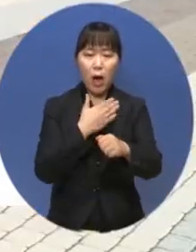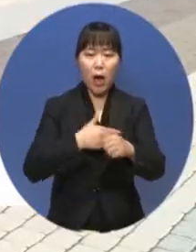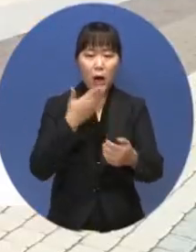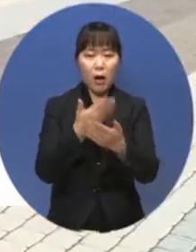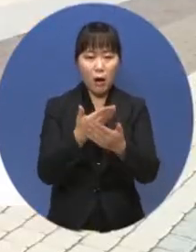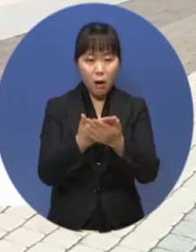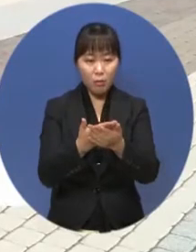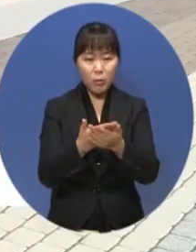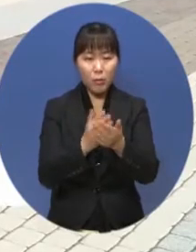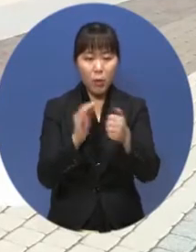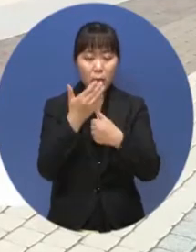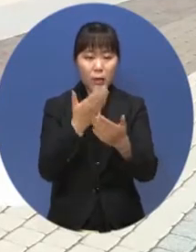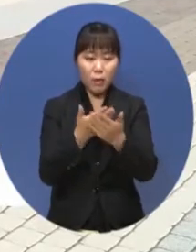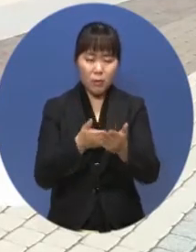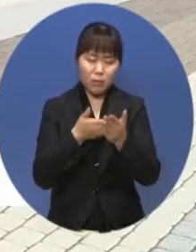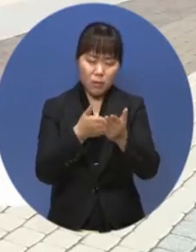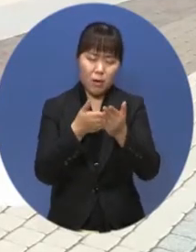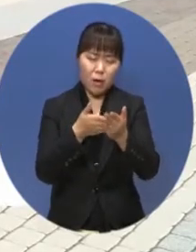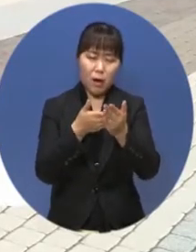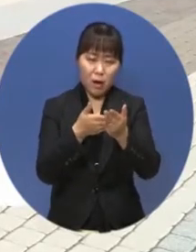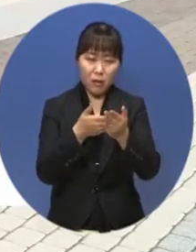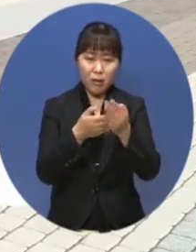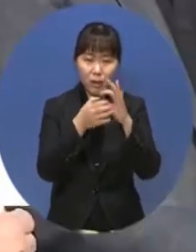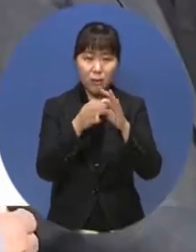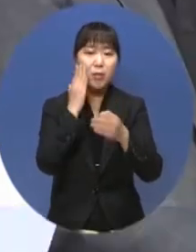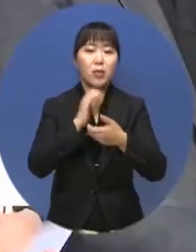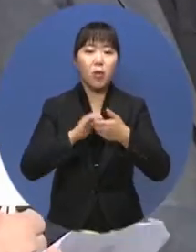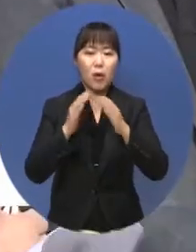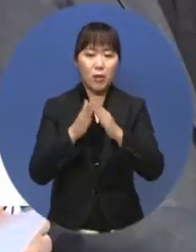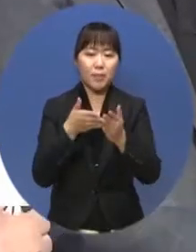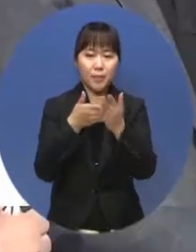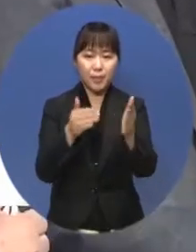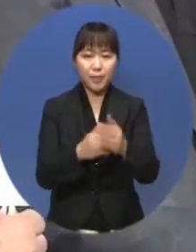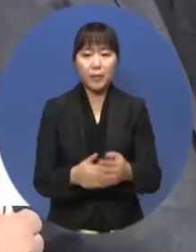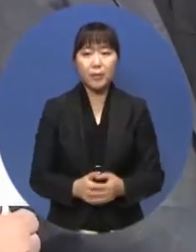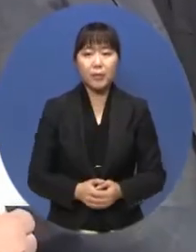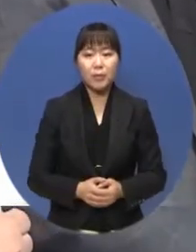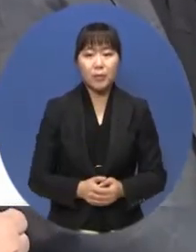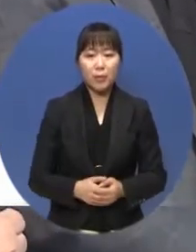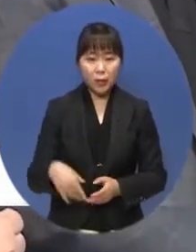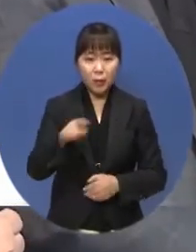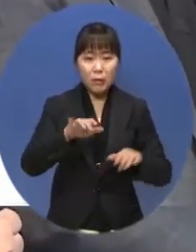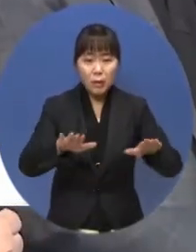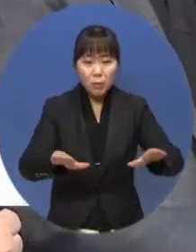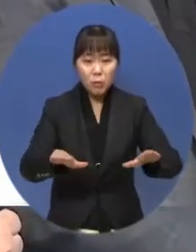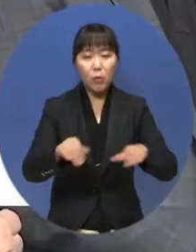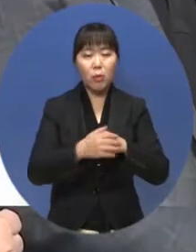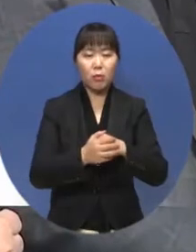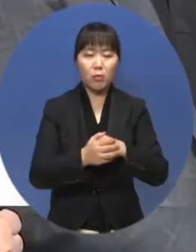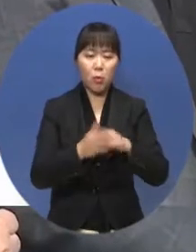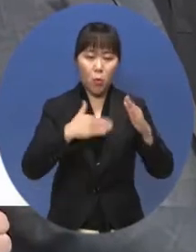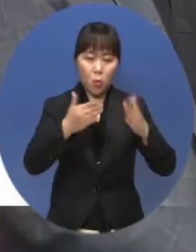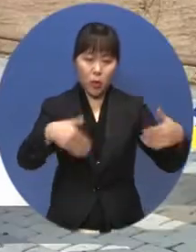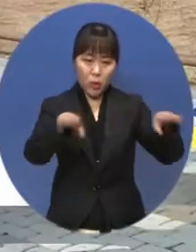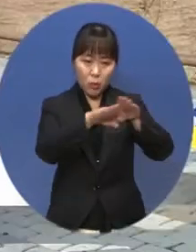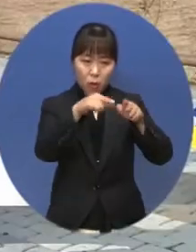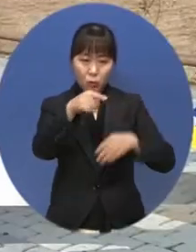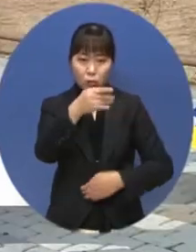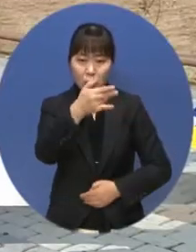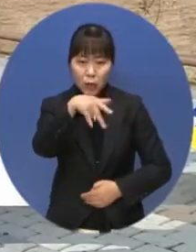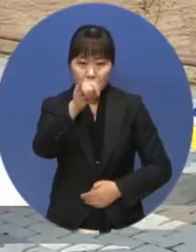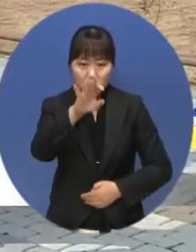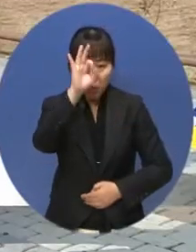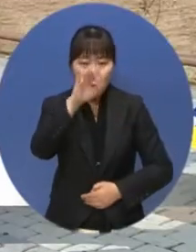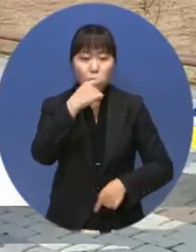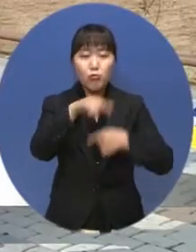개선을 촉구하는 진정을 청와대 제기했습니다 이들은 아직도 많은 공공기관 놀이 집에서 수